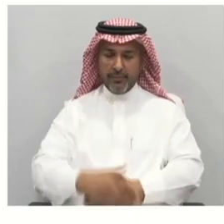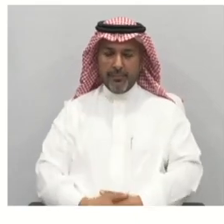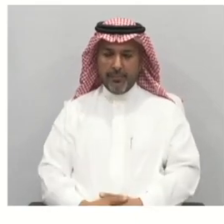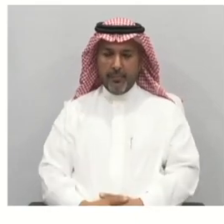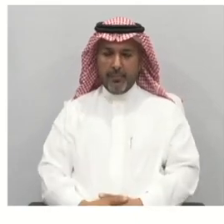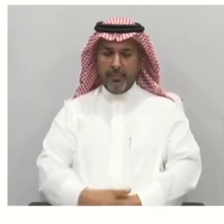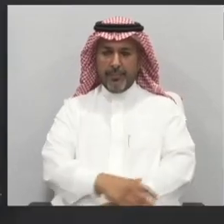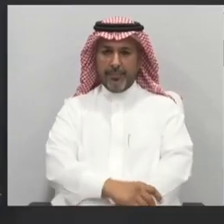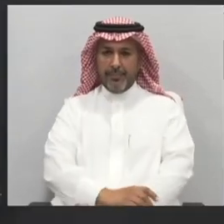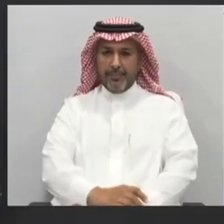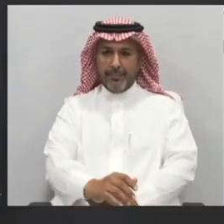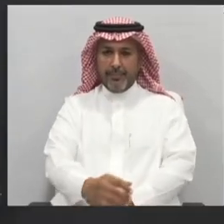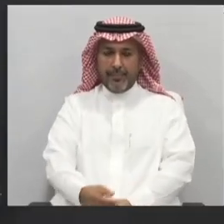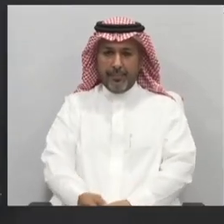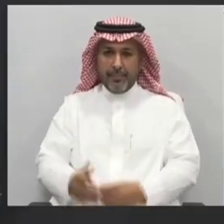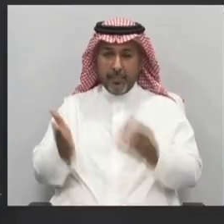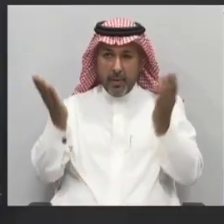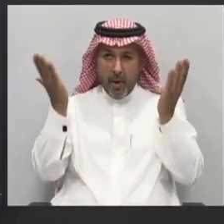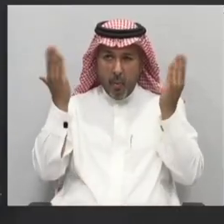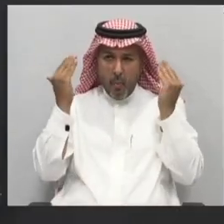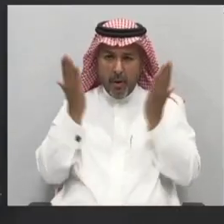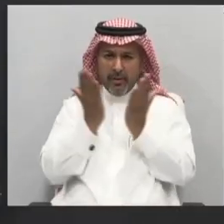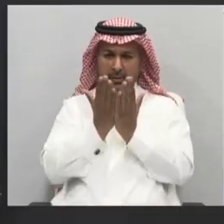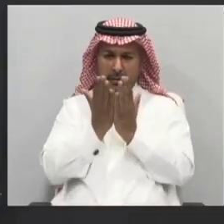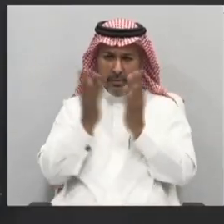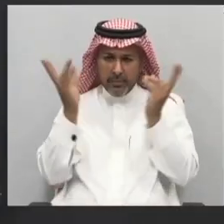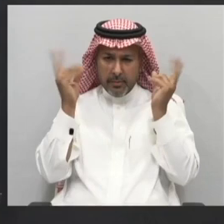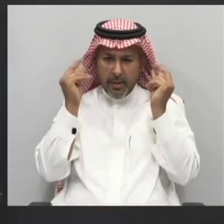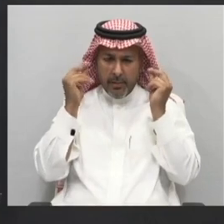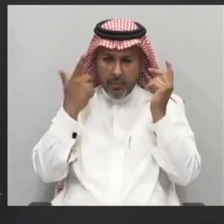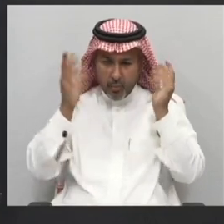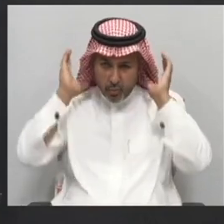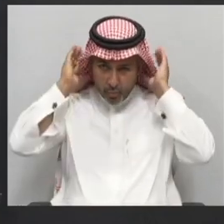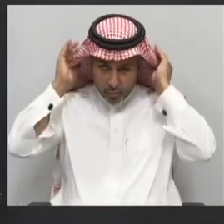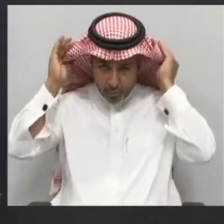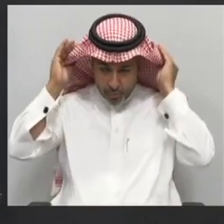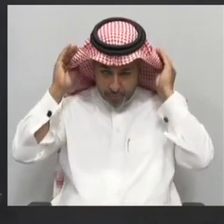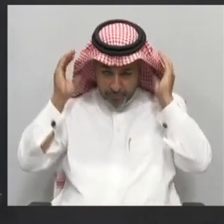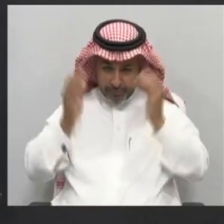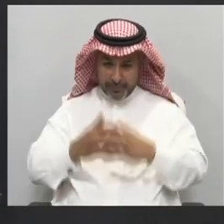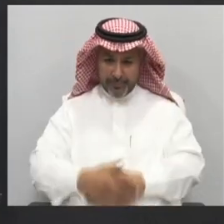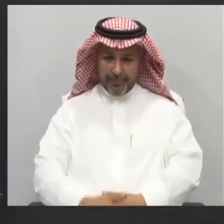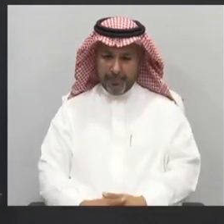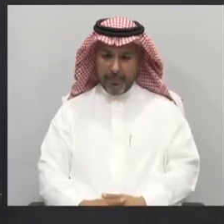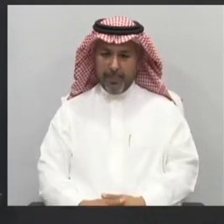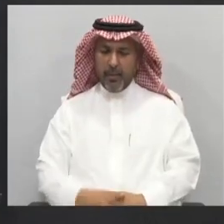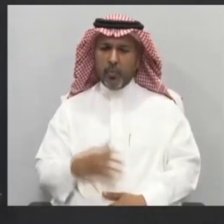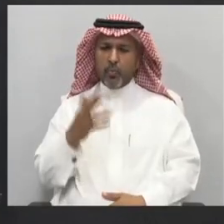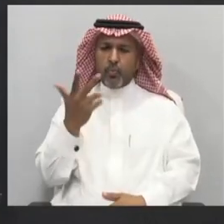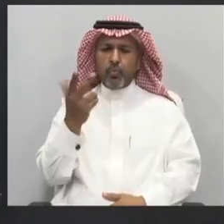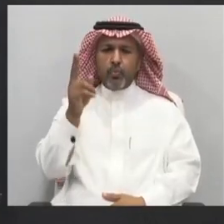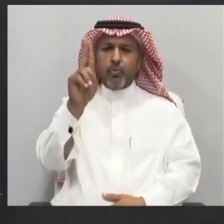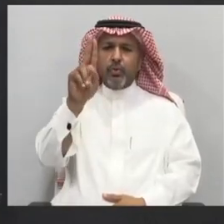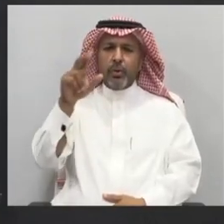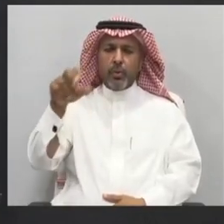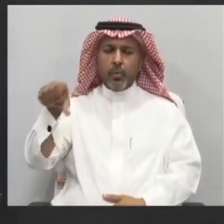درسنا لهذا اليوم لا بد ان نتذكر ما اخذناه في درسنا الماضي ذكرنا لكم في درسنا الماضي اولا ما معنى توحيد